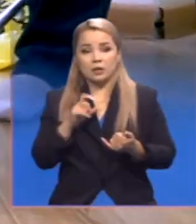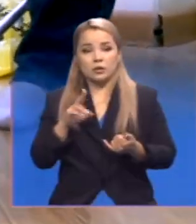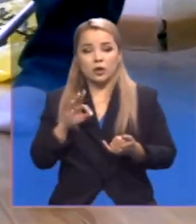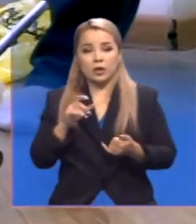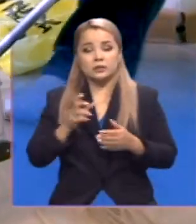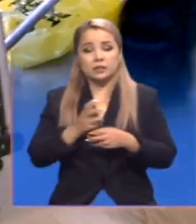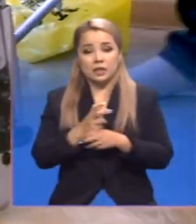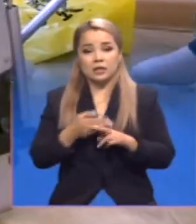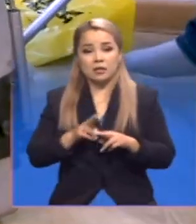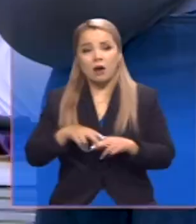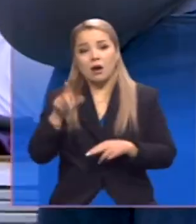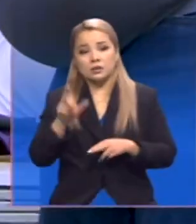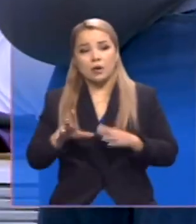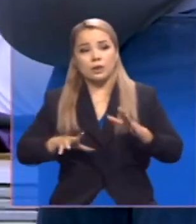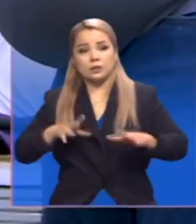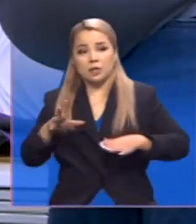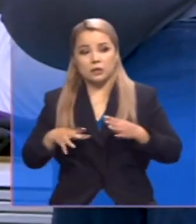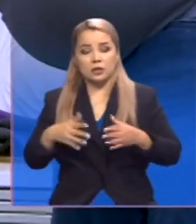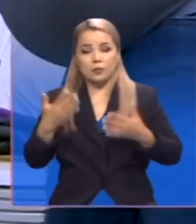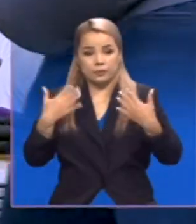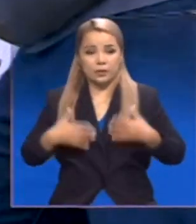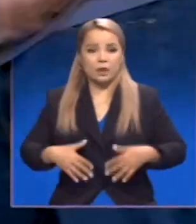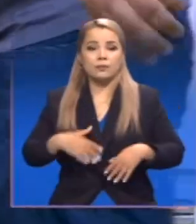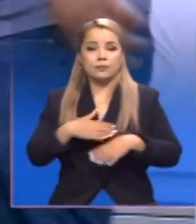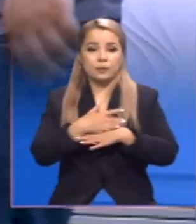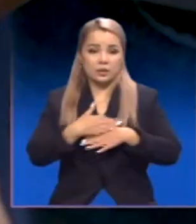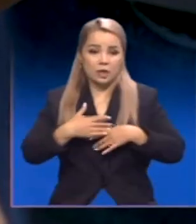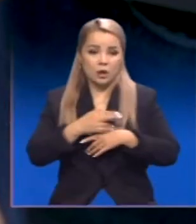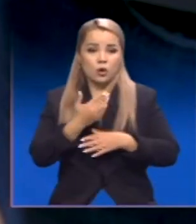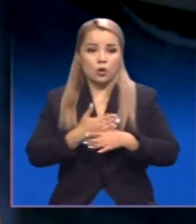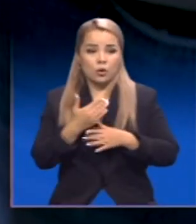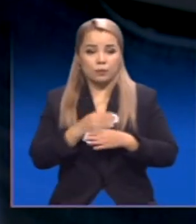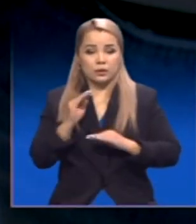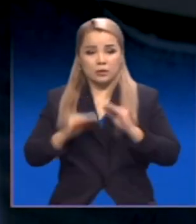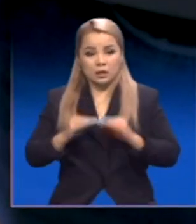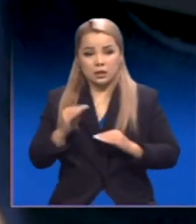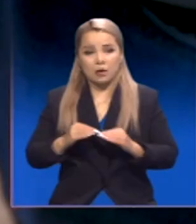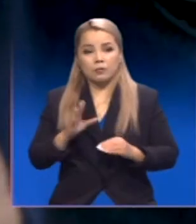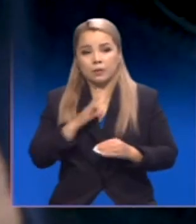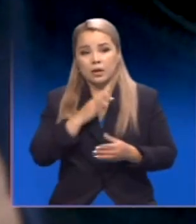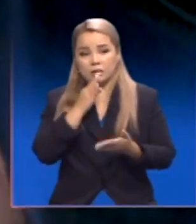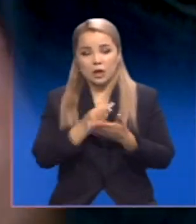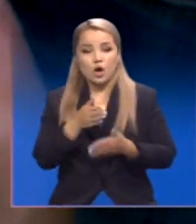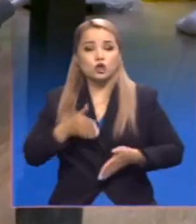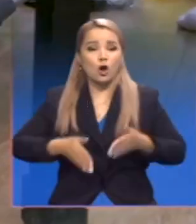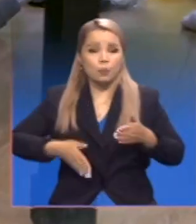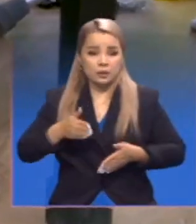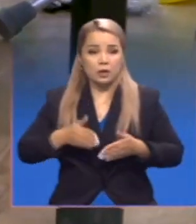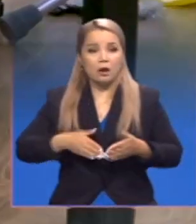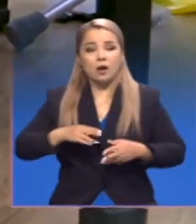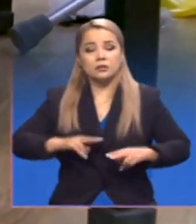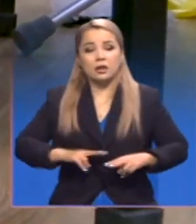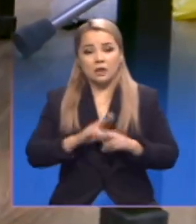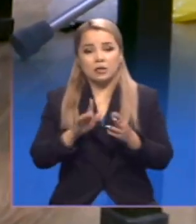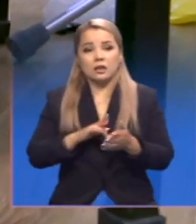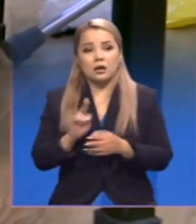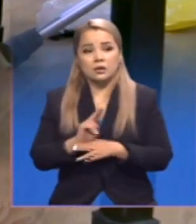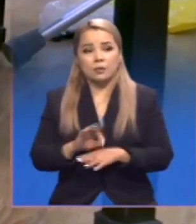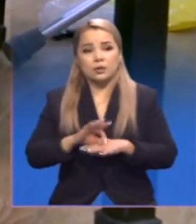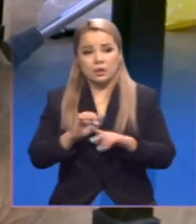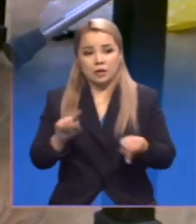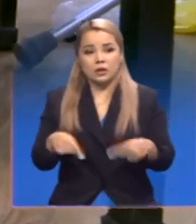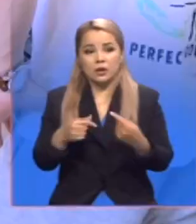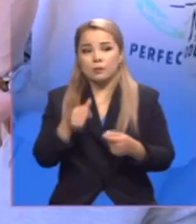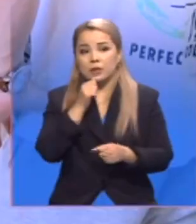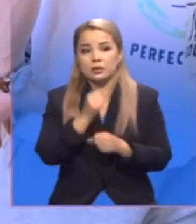Экзоскелет адамға жүру машықтарын меңгеріп, бұлшықеттерін күшейтуге көмектесетін құрылғы. Жарақаназ ондай роботпен Астанадағы оңалту орталығына келгенде ғана